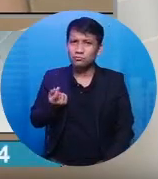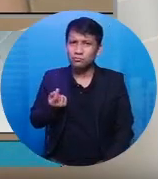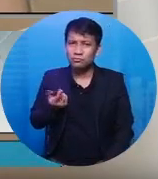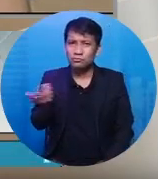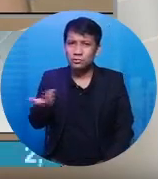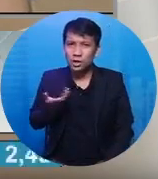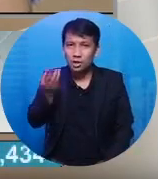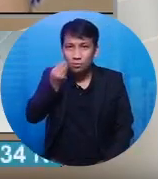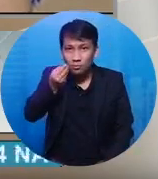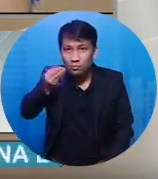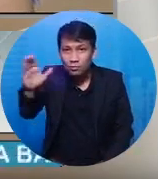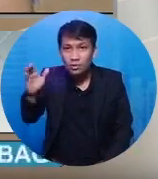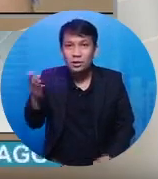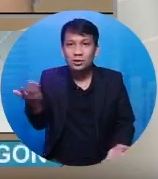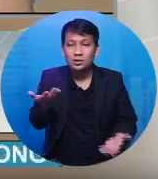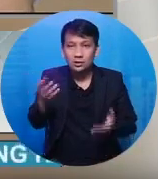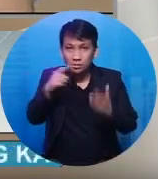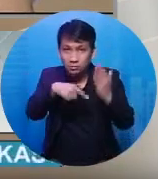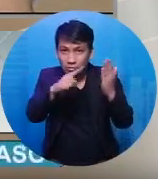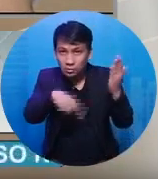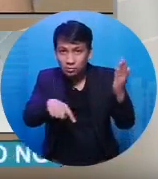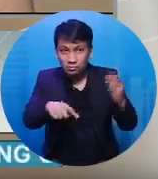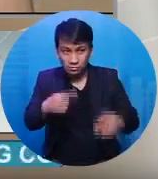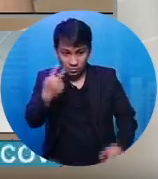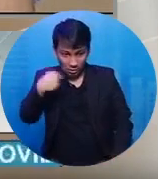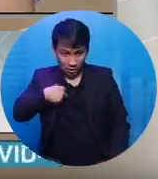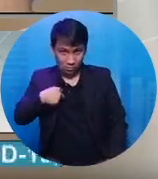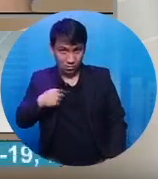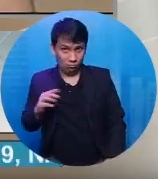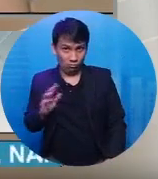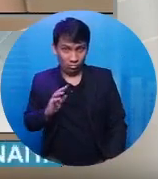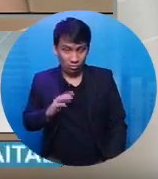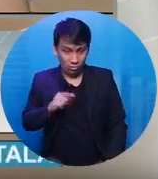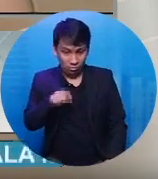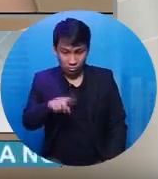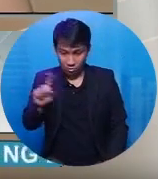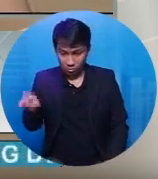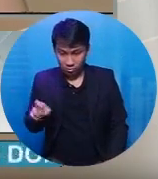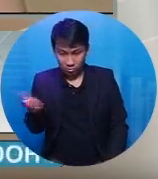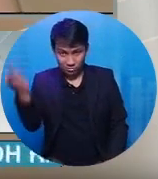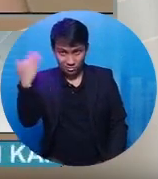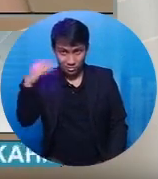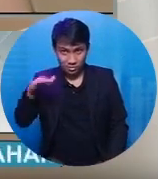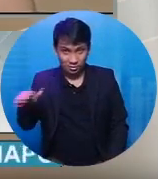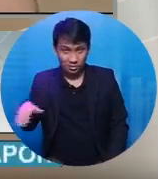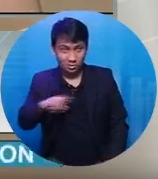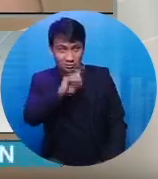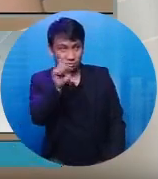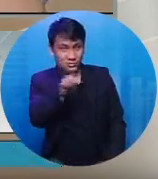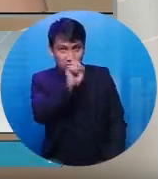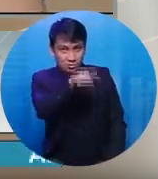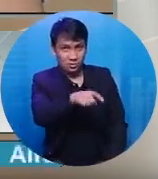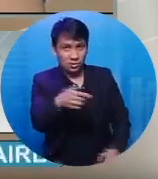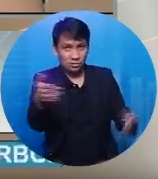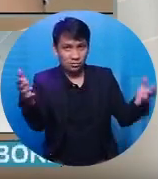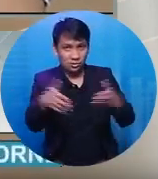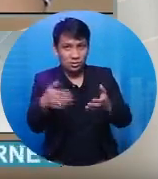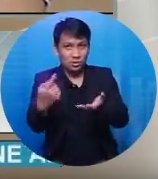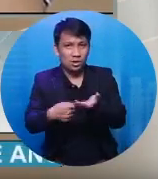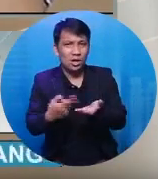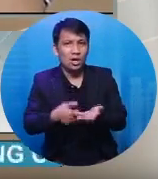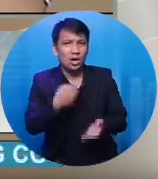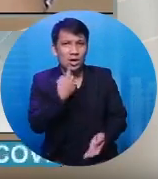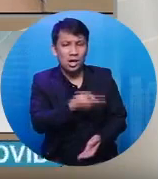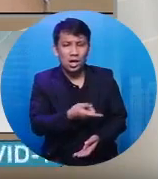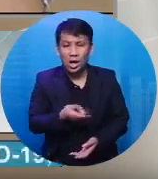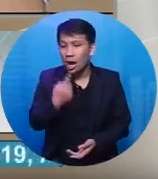ka umuwi? Saan ka tumitingin? Sa amin? Tinanong ka ng mga anak mo noon. Nag-usap-usap kayo mga bata. Ano